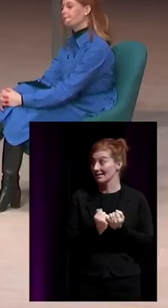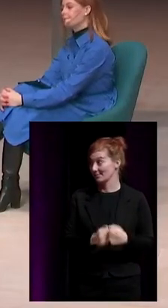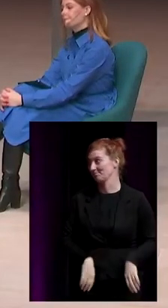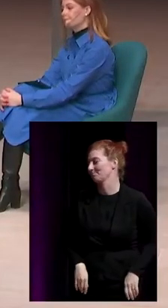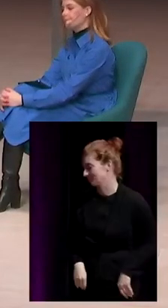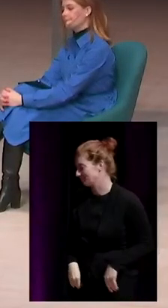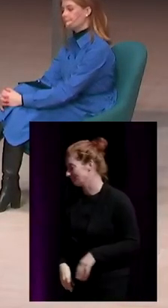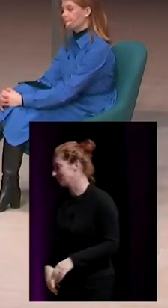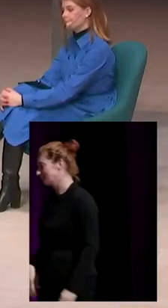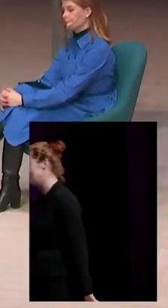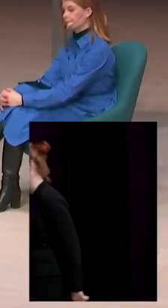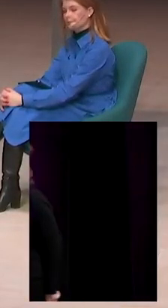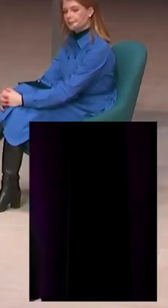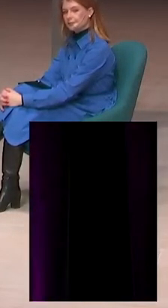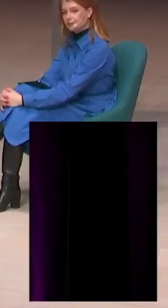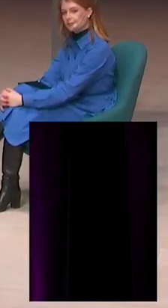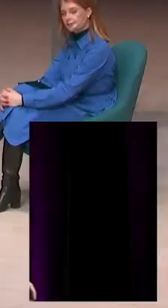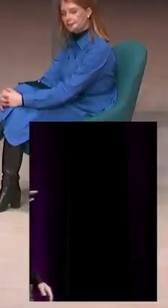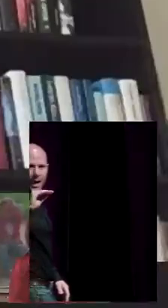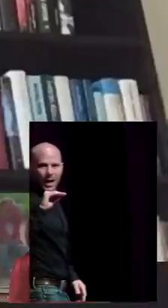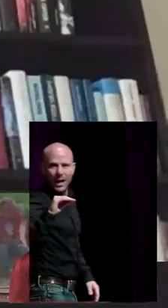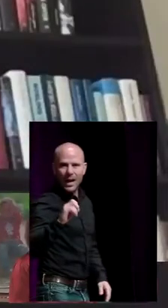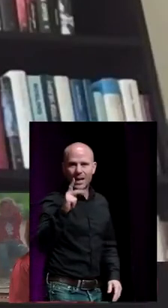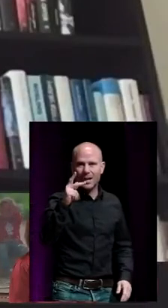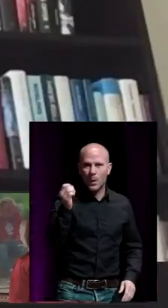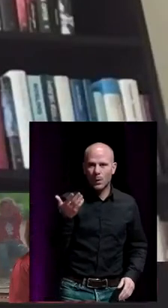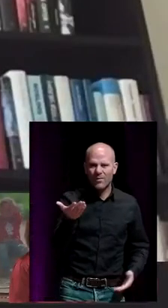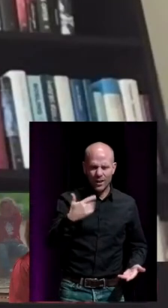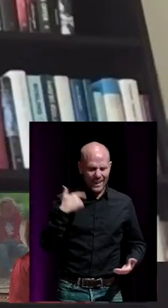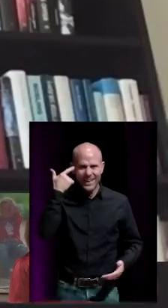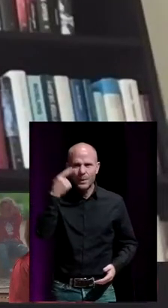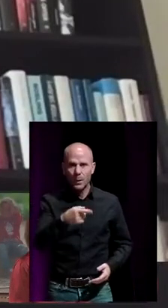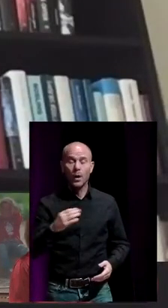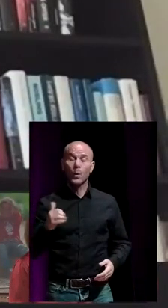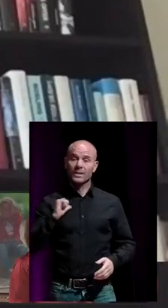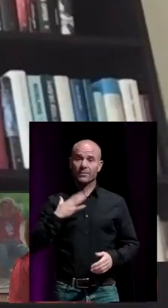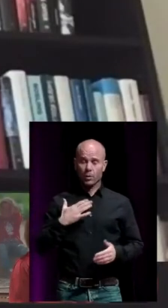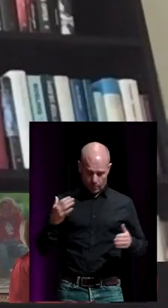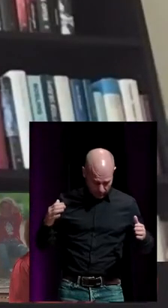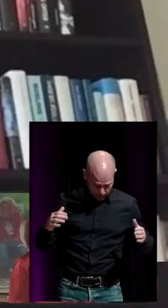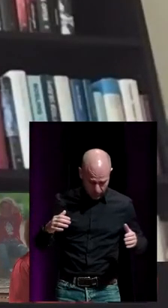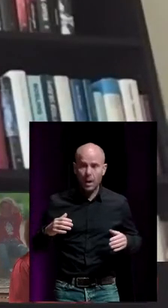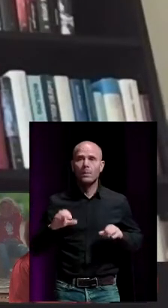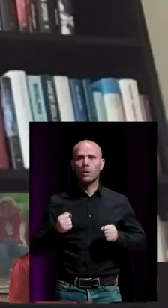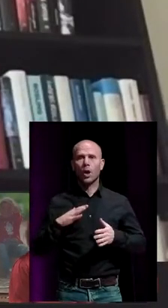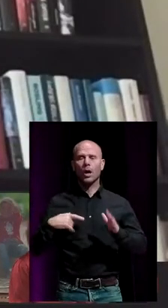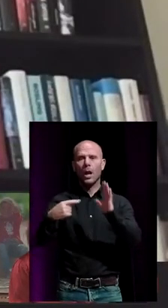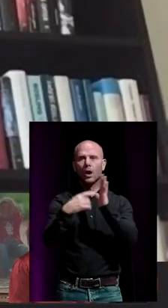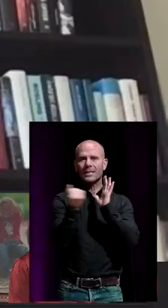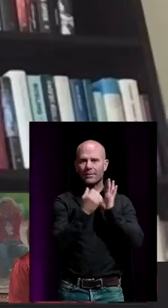Hur tänker du, Akko? Det går inte ut och sluta att man behöver lagstiftning. Men jag tror ju just det